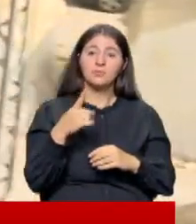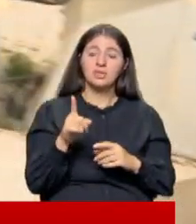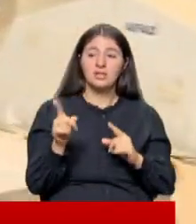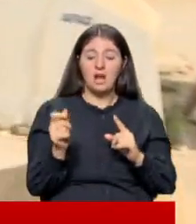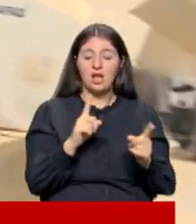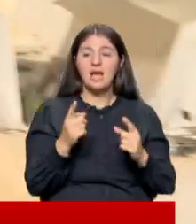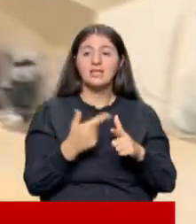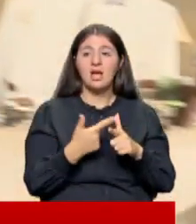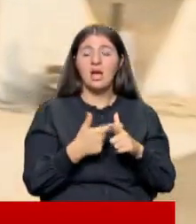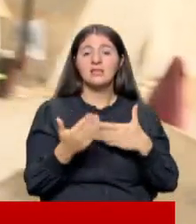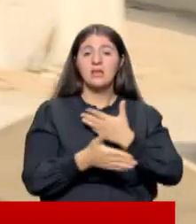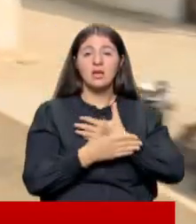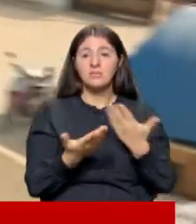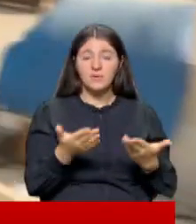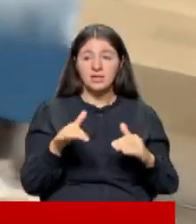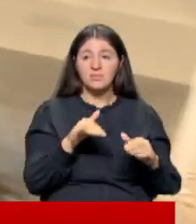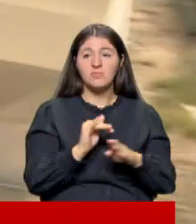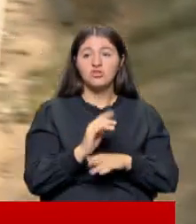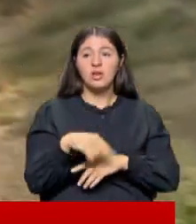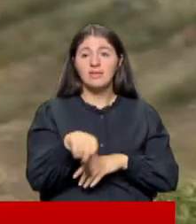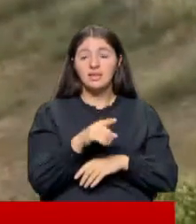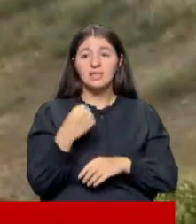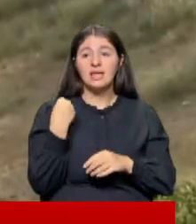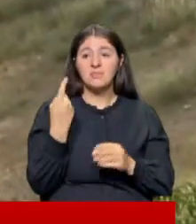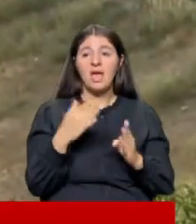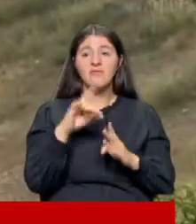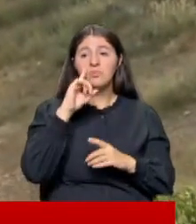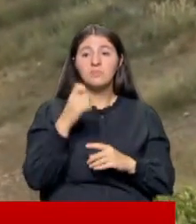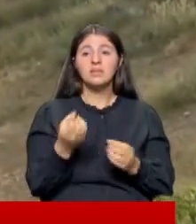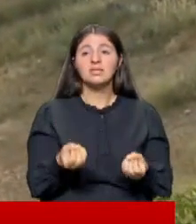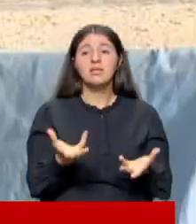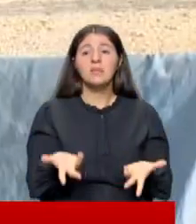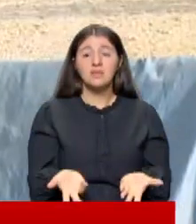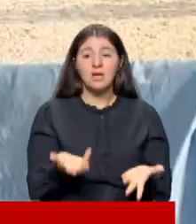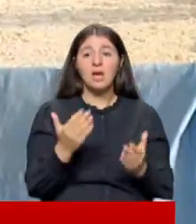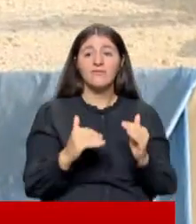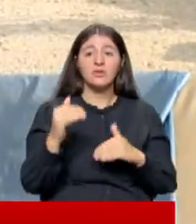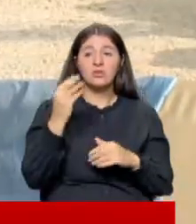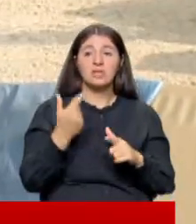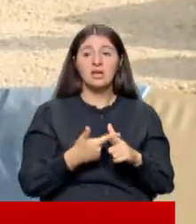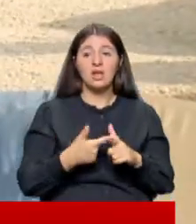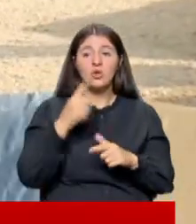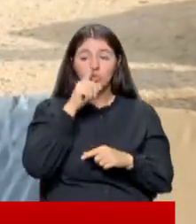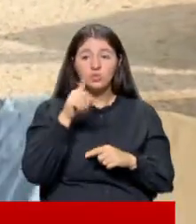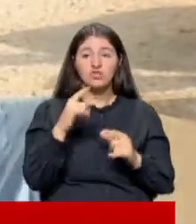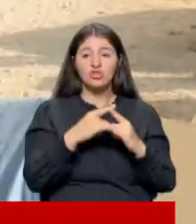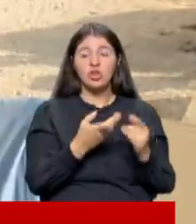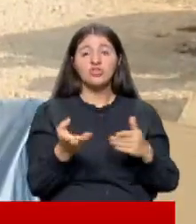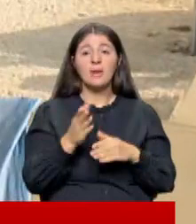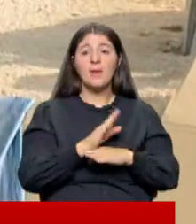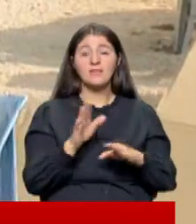lira arasında yapılan kira yardımları ise depremzedelerin Yeni bir ev bulmasına yetmedi artan kiralar nedeniyle çadırdan